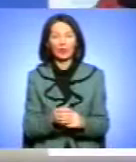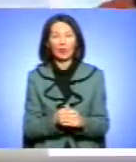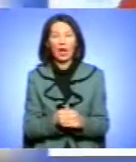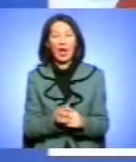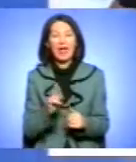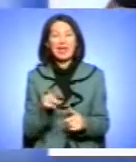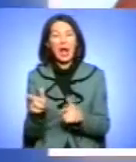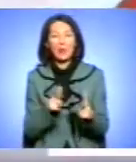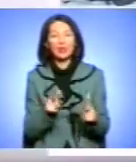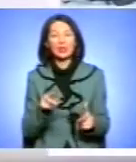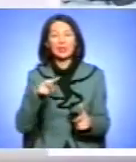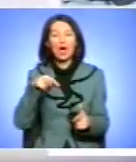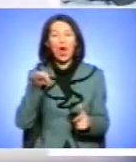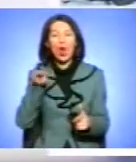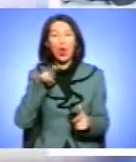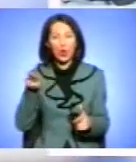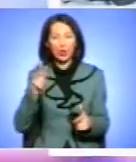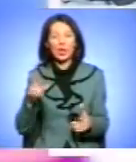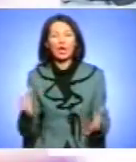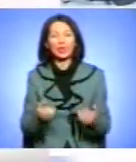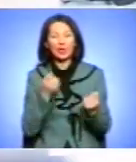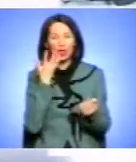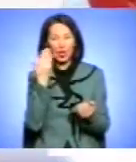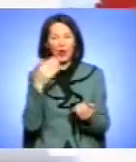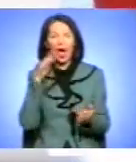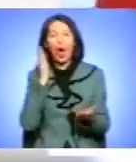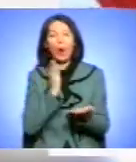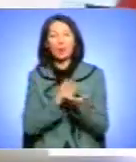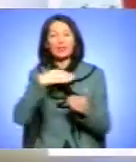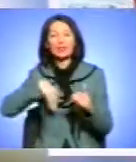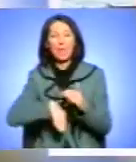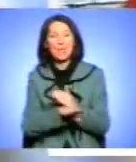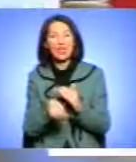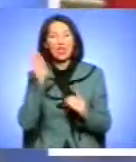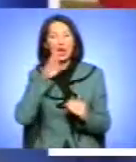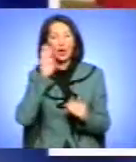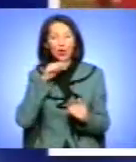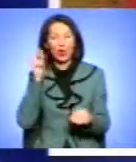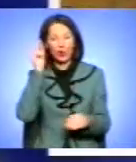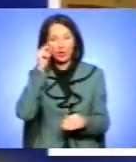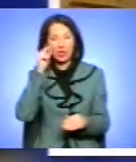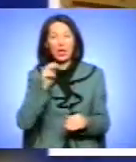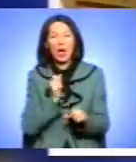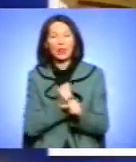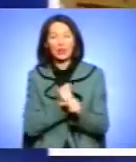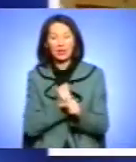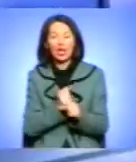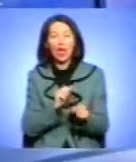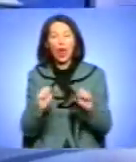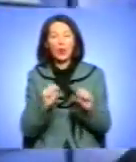Як поводитися на льоду і як рятуватися, якщо ви опинилися під кригою, вчили працівники управління МНС України в